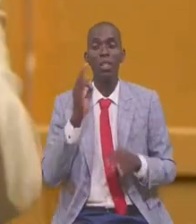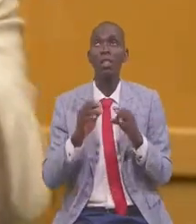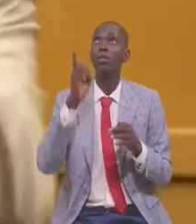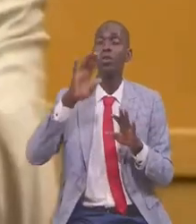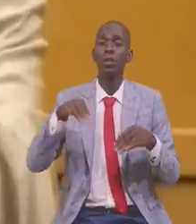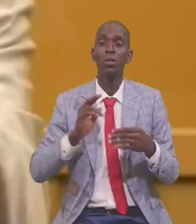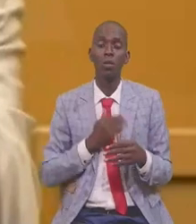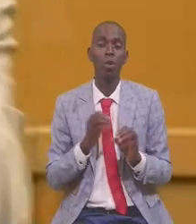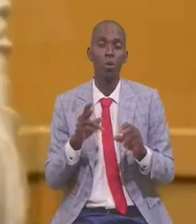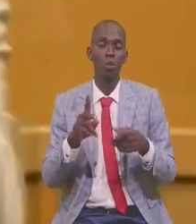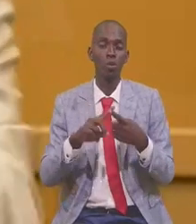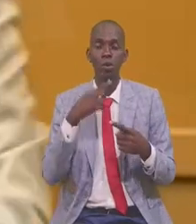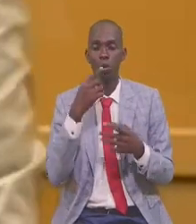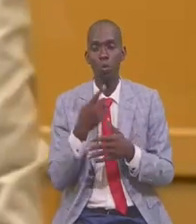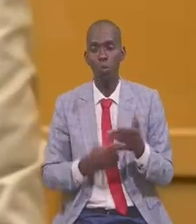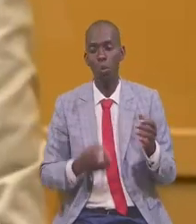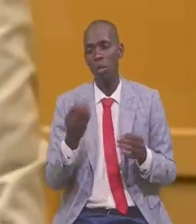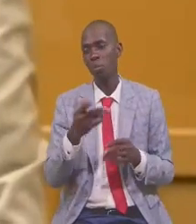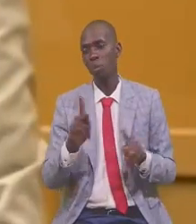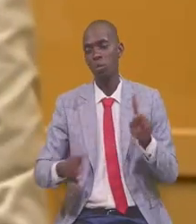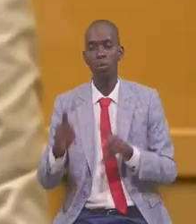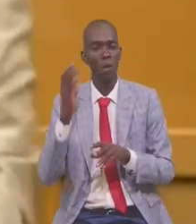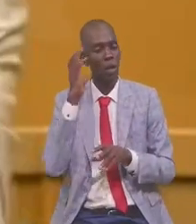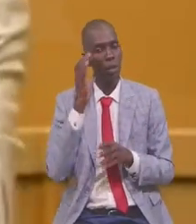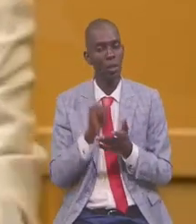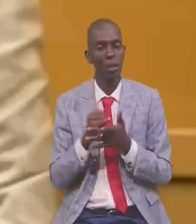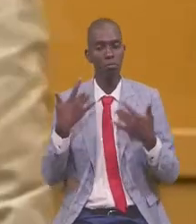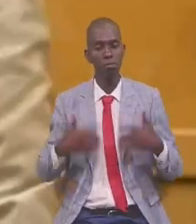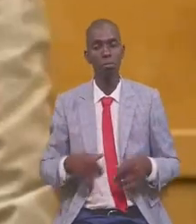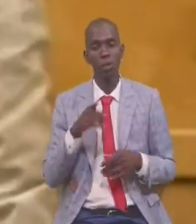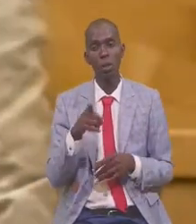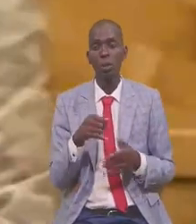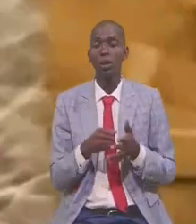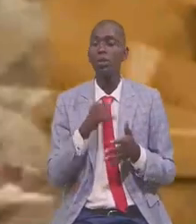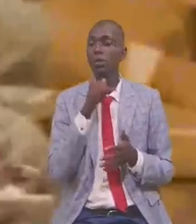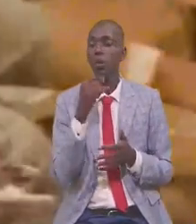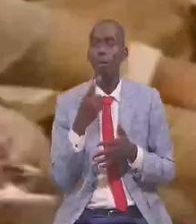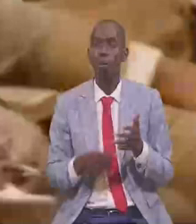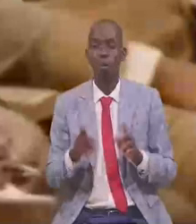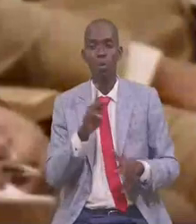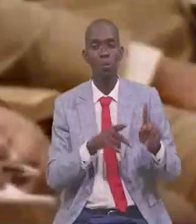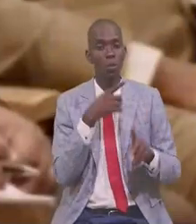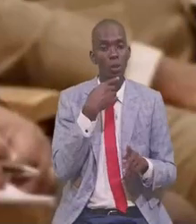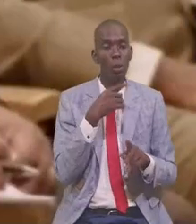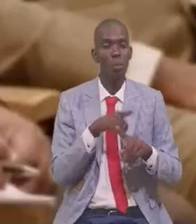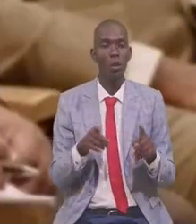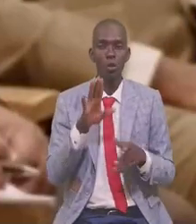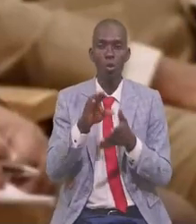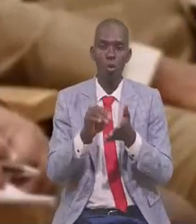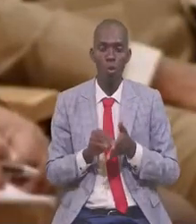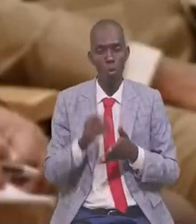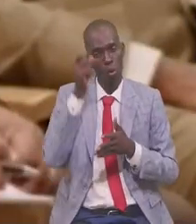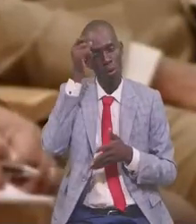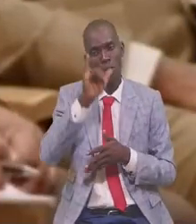mais ce n'est pas ce qu'ils ont dit. C'est ton interprétation de ce qu'ils ont dit. Après tout,